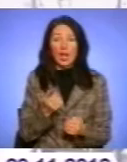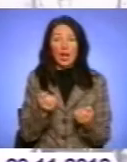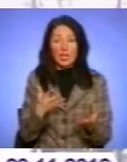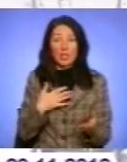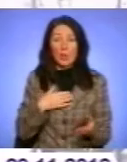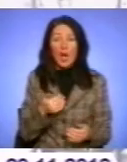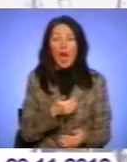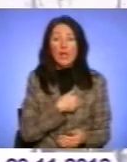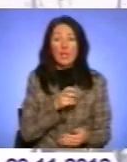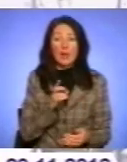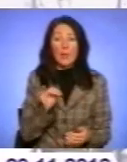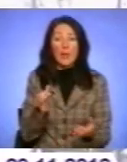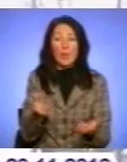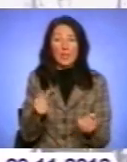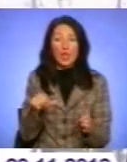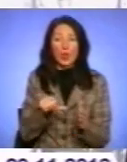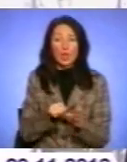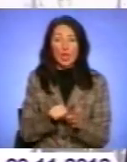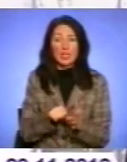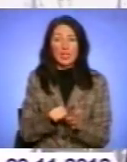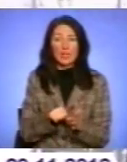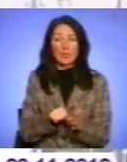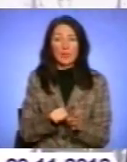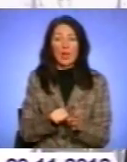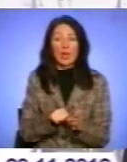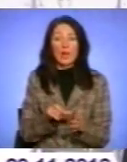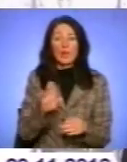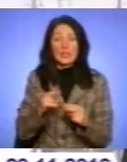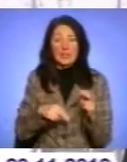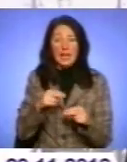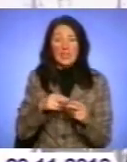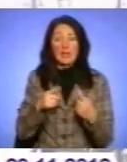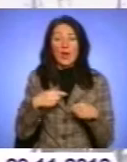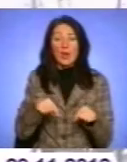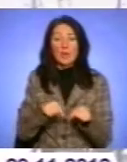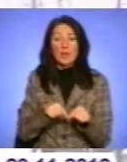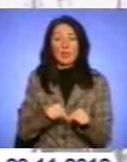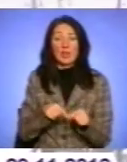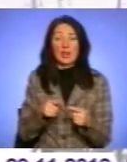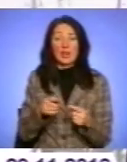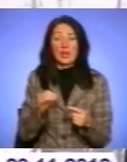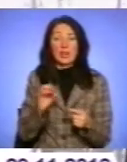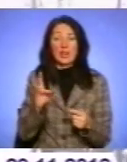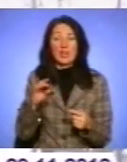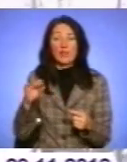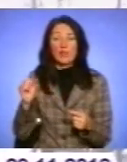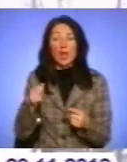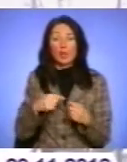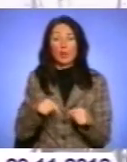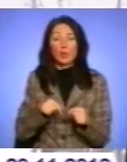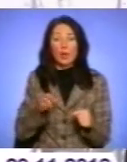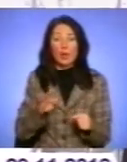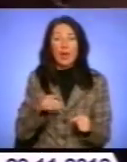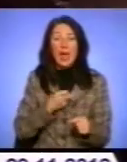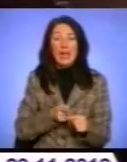хотели бы принять участие в строительстве объектов инфраструктуры в Катаре. Это интересно для